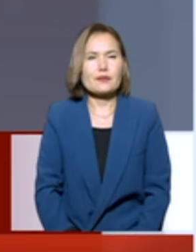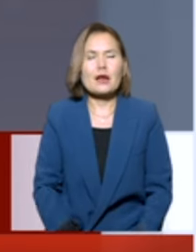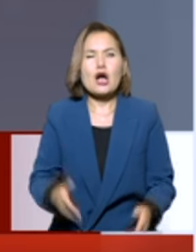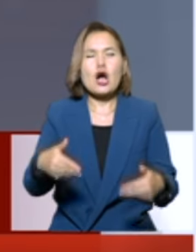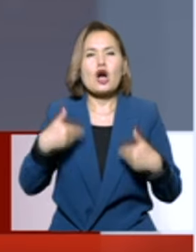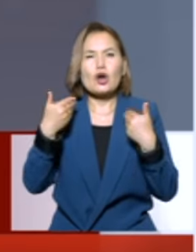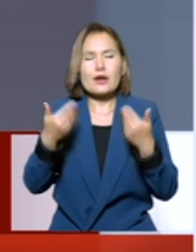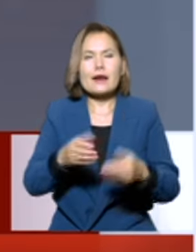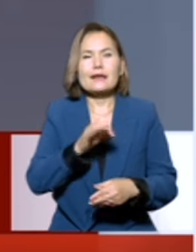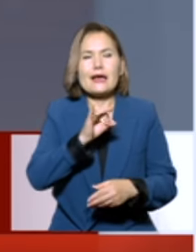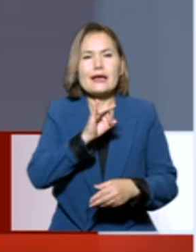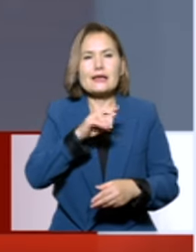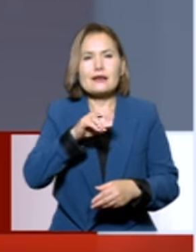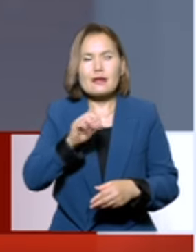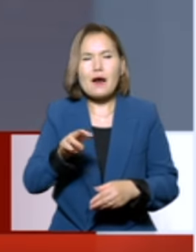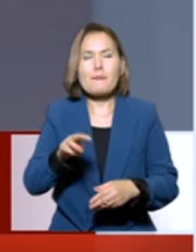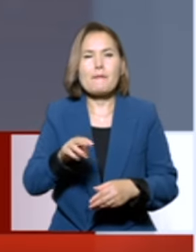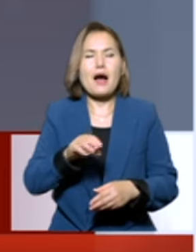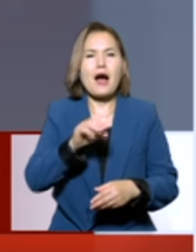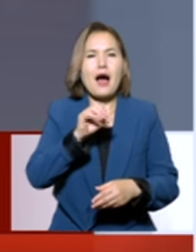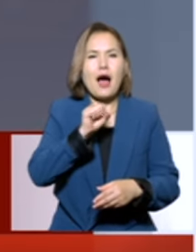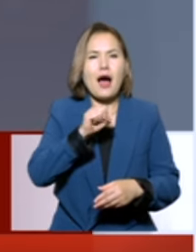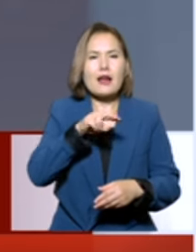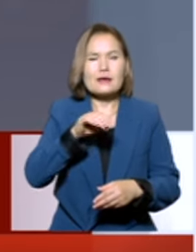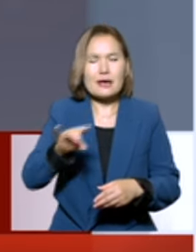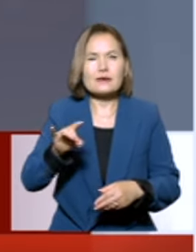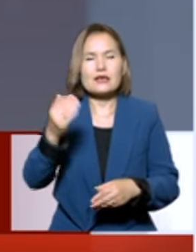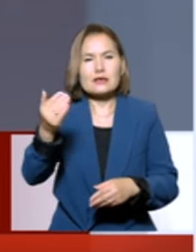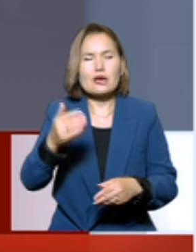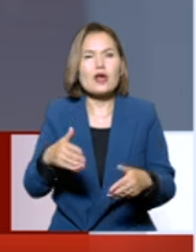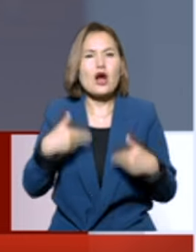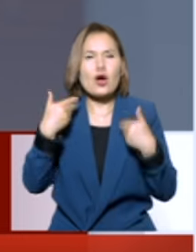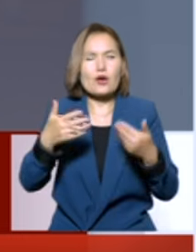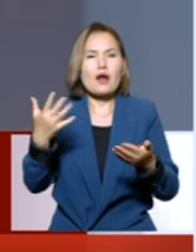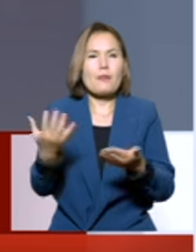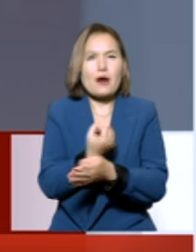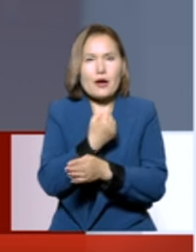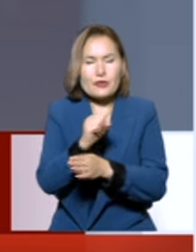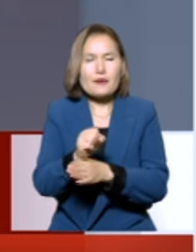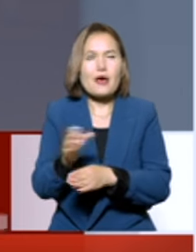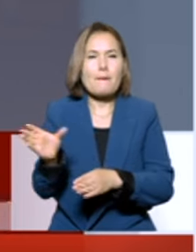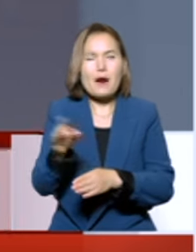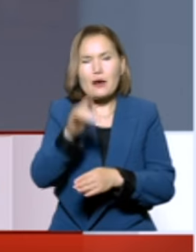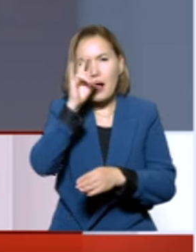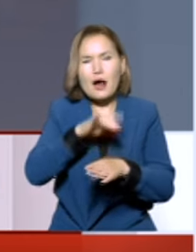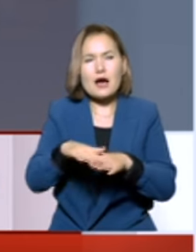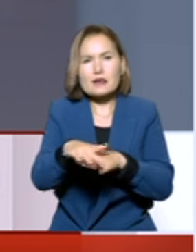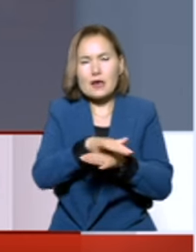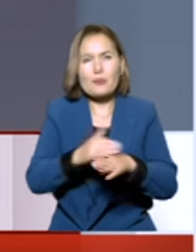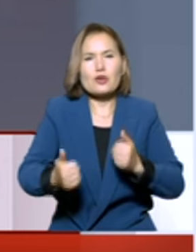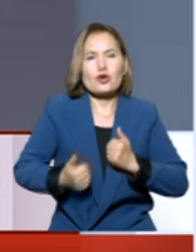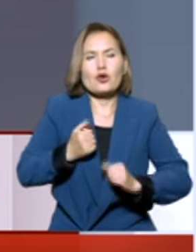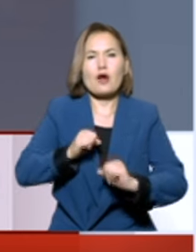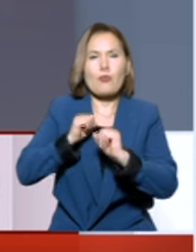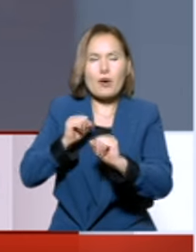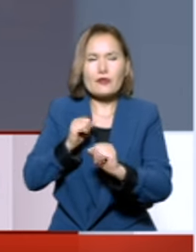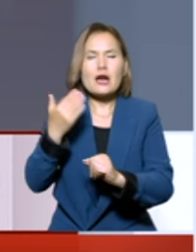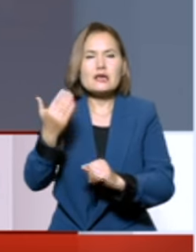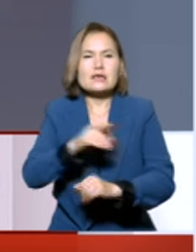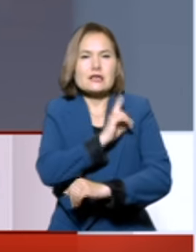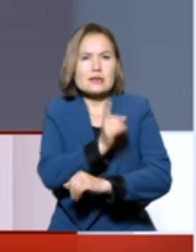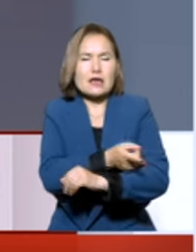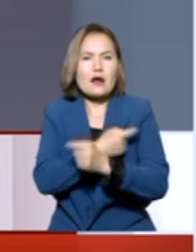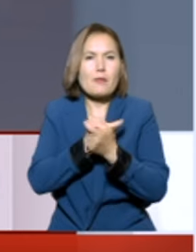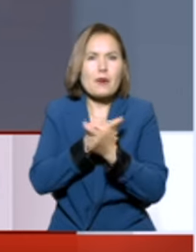Құрметті Ислам және Александра, сіздер жарысын алғашқы күнак жүлдеге қол жеткізіп, барша олимпиадалық құрамаға жігер бердіңіздер.